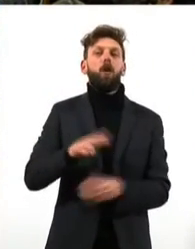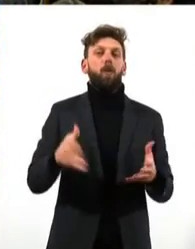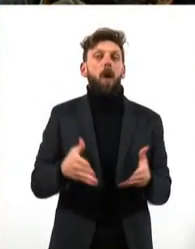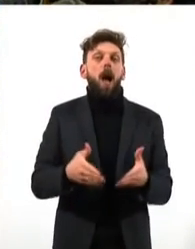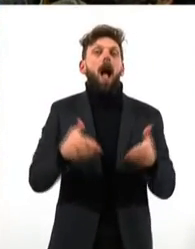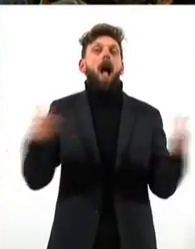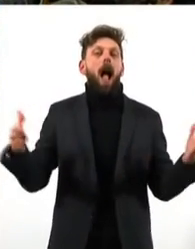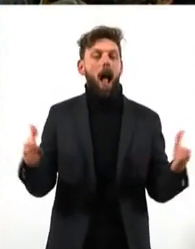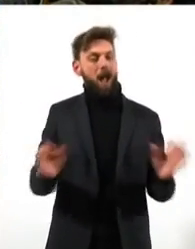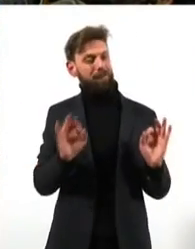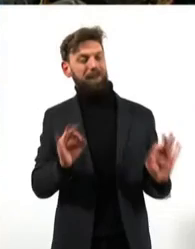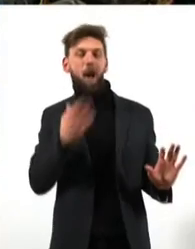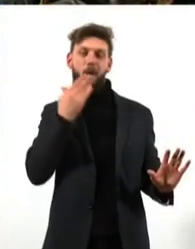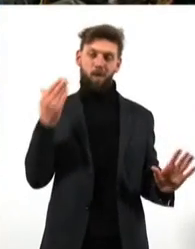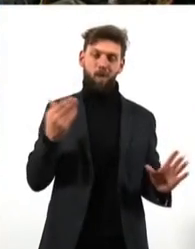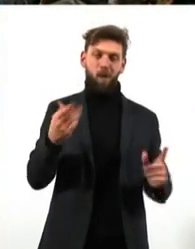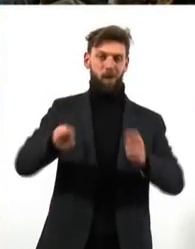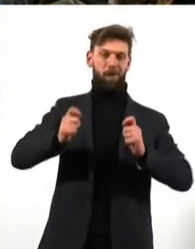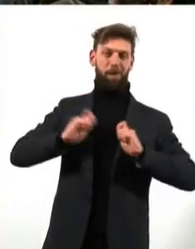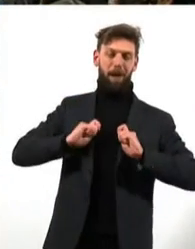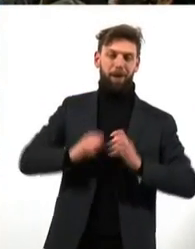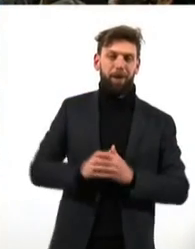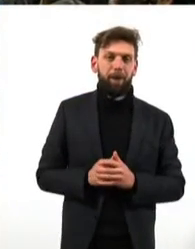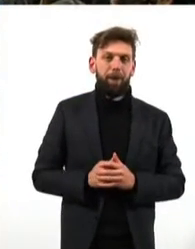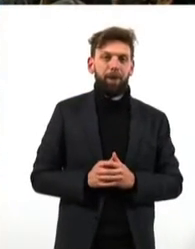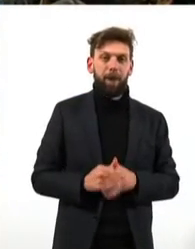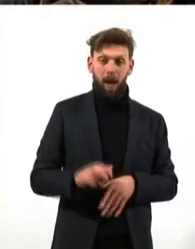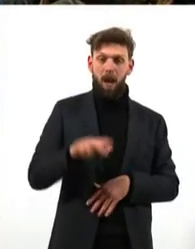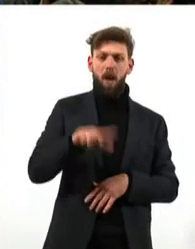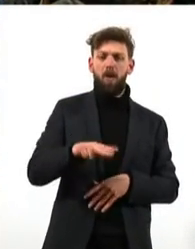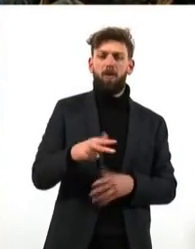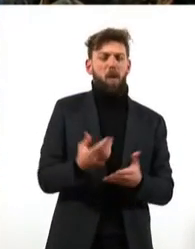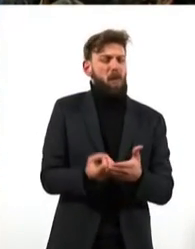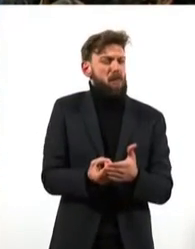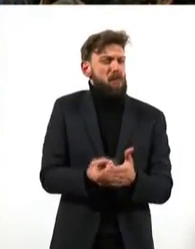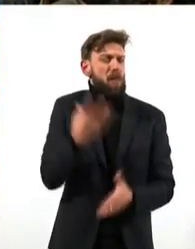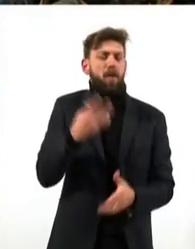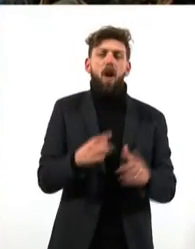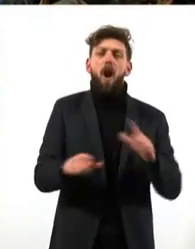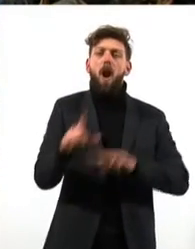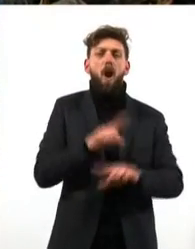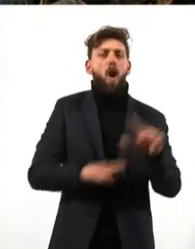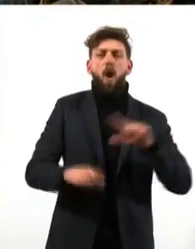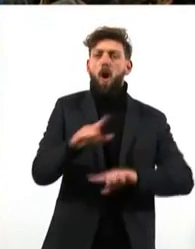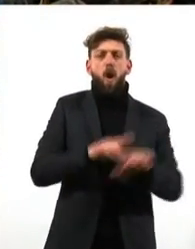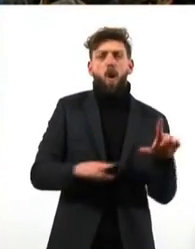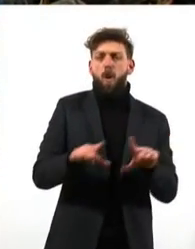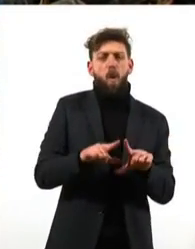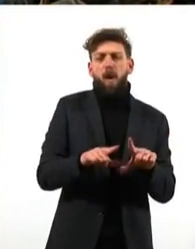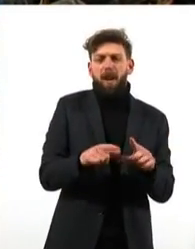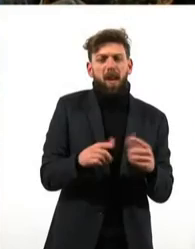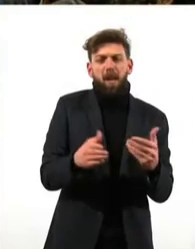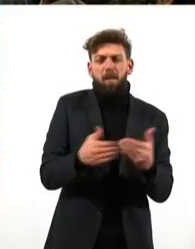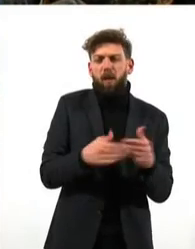et décent. Et c'était un logement qui était flambant neuf avec un loyer qui était sensiblement identique.